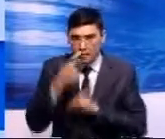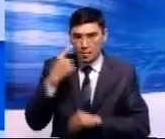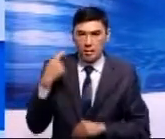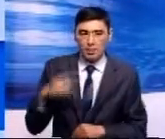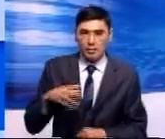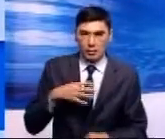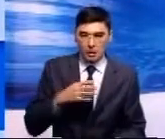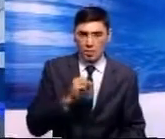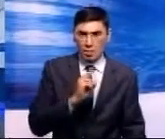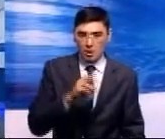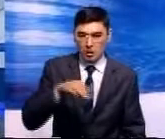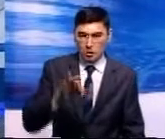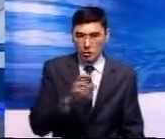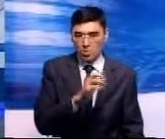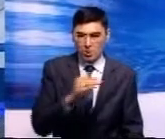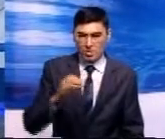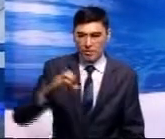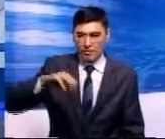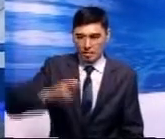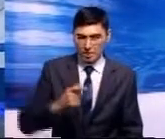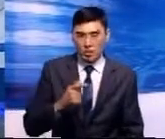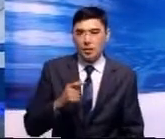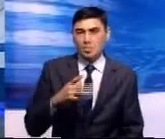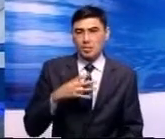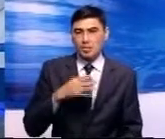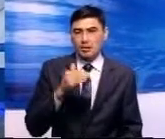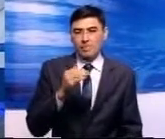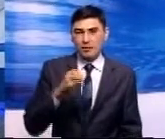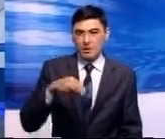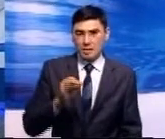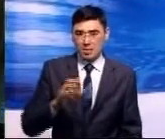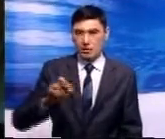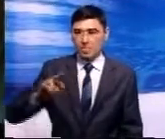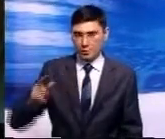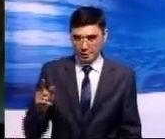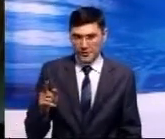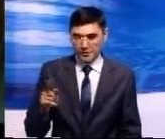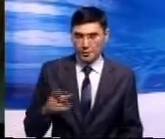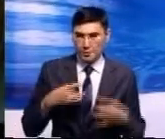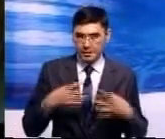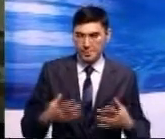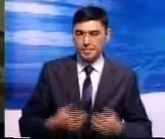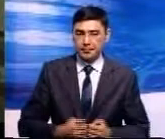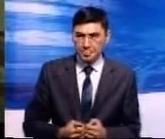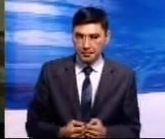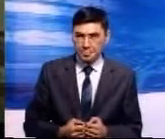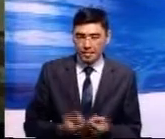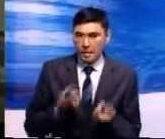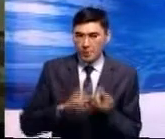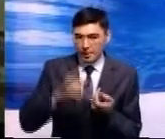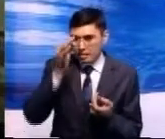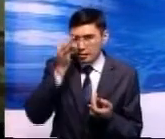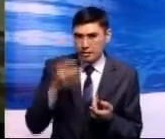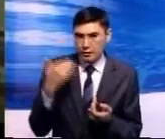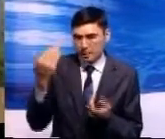фестиваля «Октоберфест» были подведены итоги конкурса «Майн фамилин альбум». В этом году в рамках традиционного